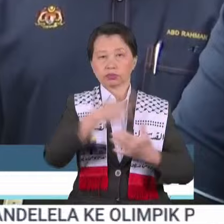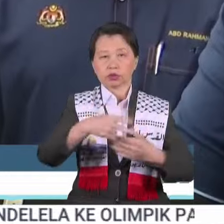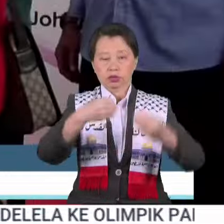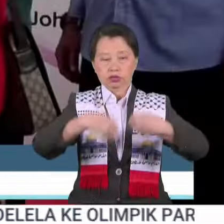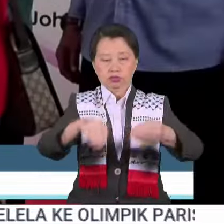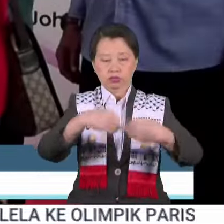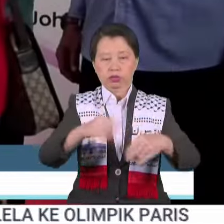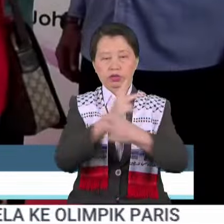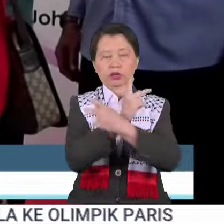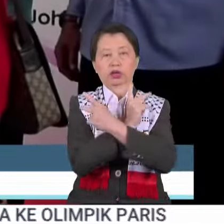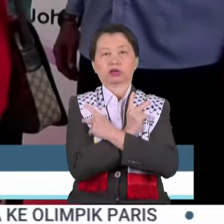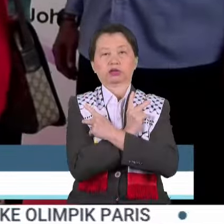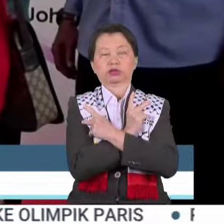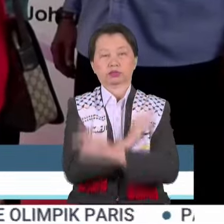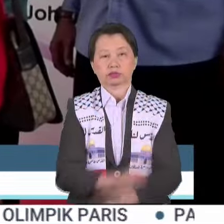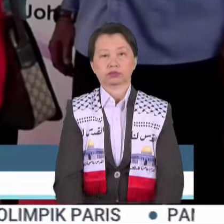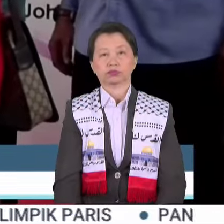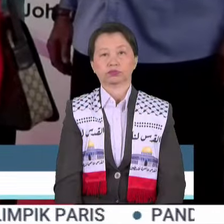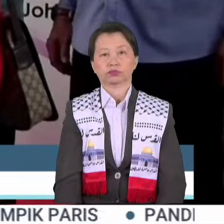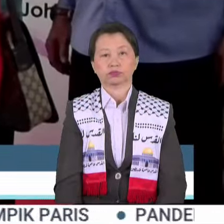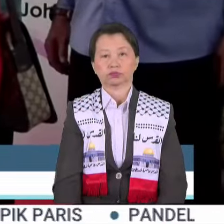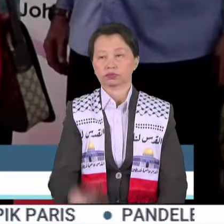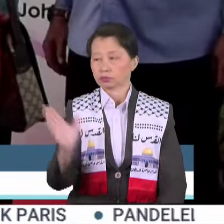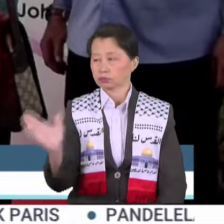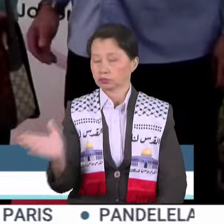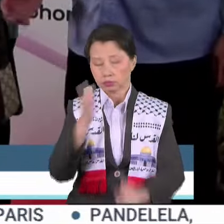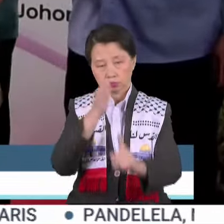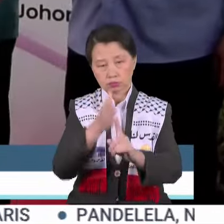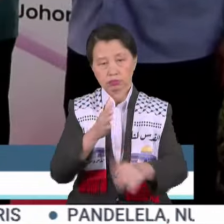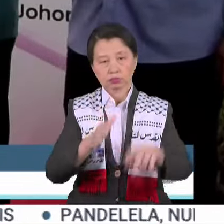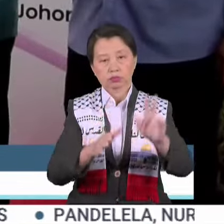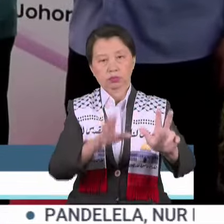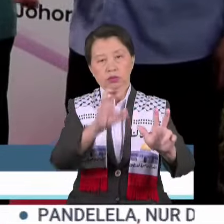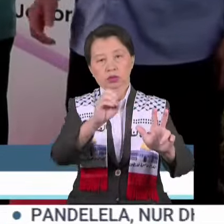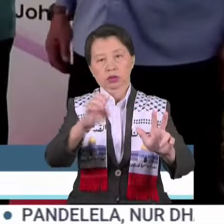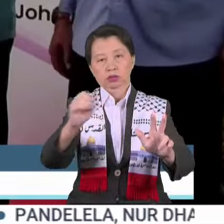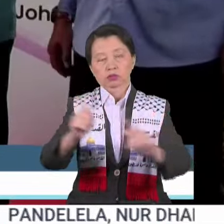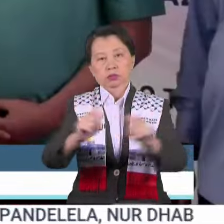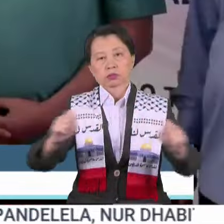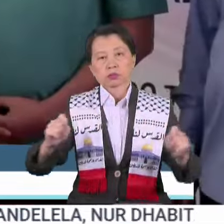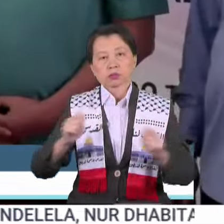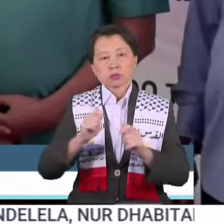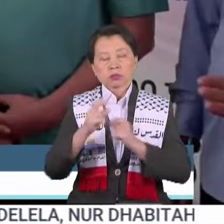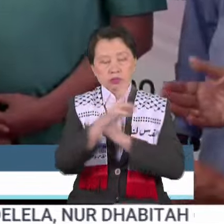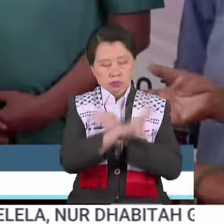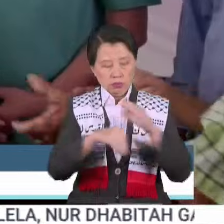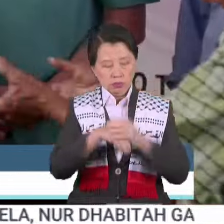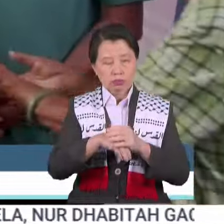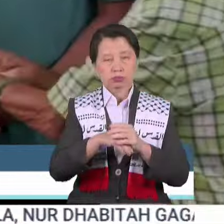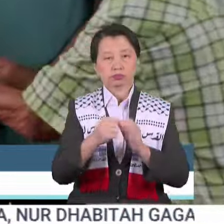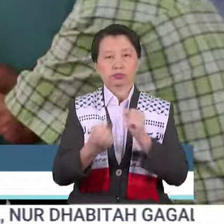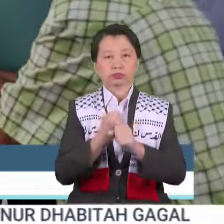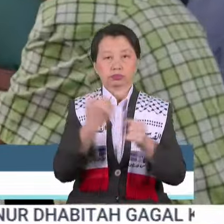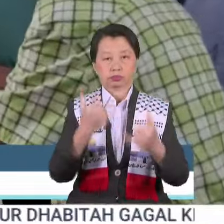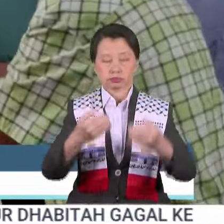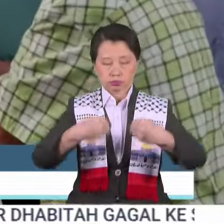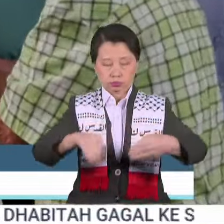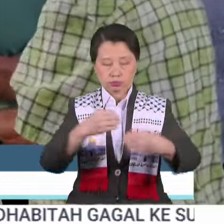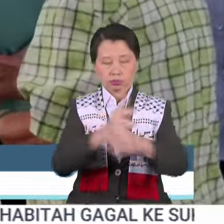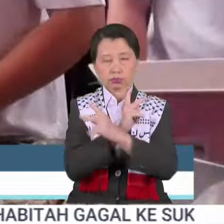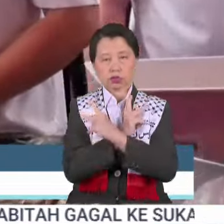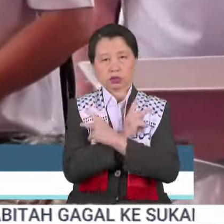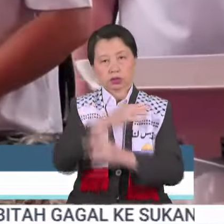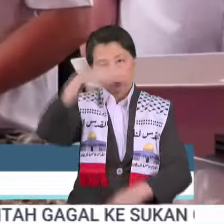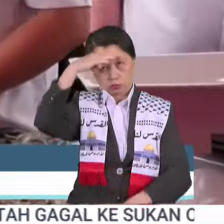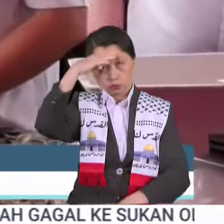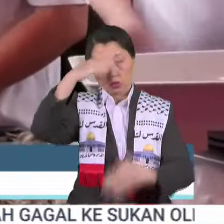jualan kasih ini. Beliau menyasarkan lebih 300 lokasi seluruh negeri terlibat sepanjang tahun ini. Jualan kasih Johor